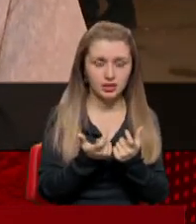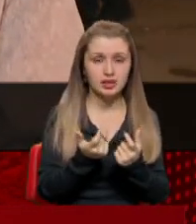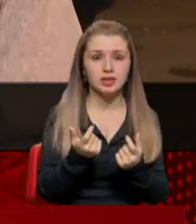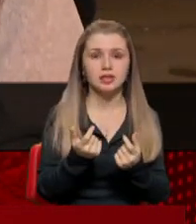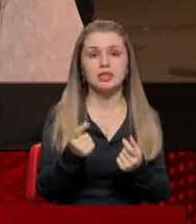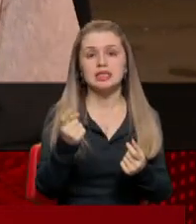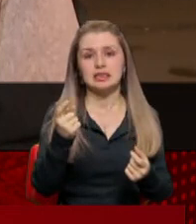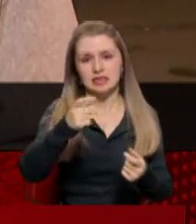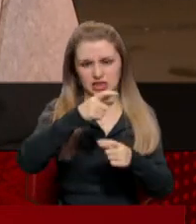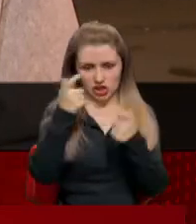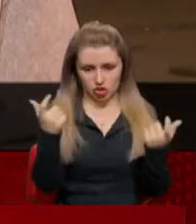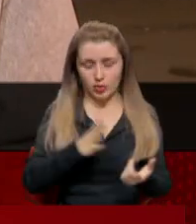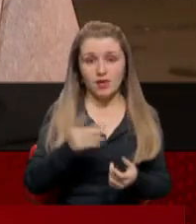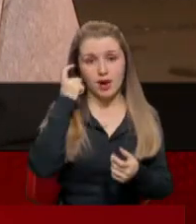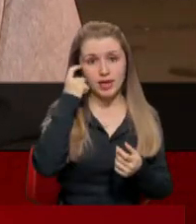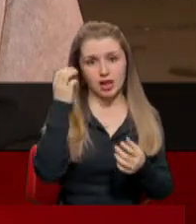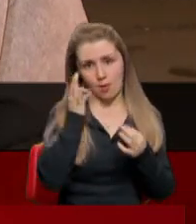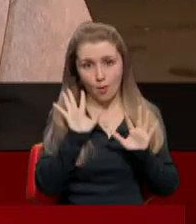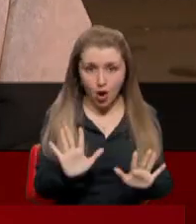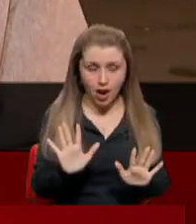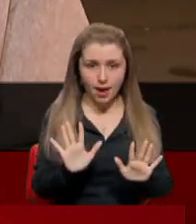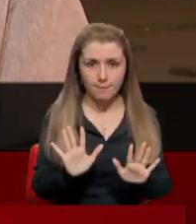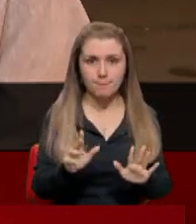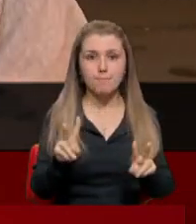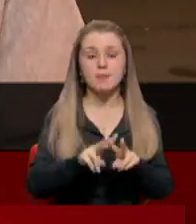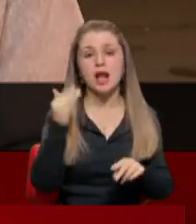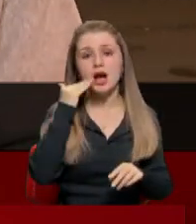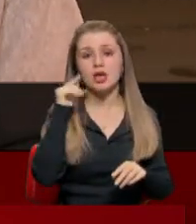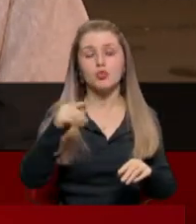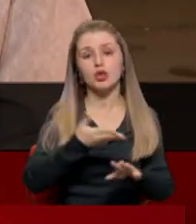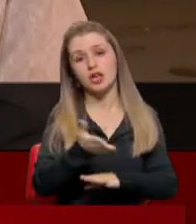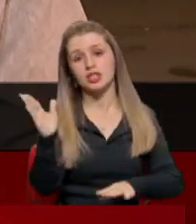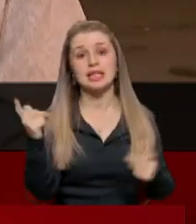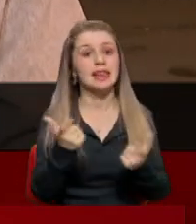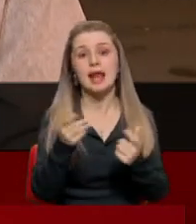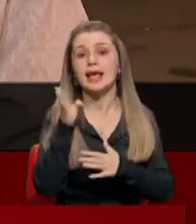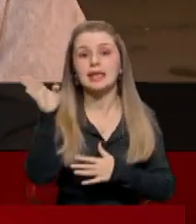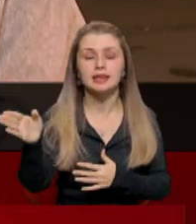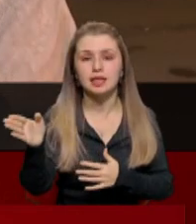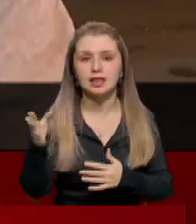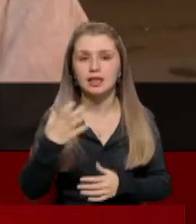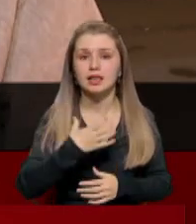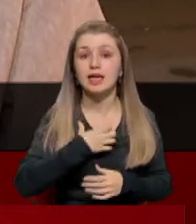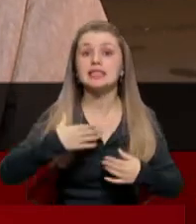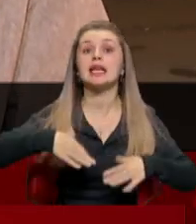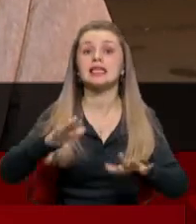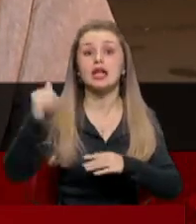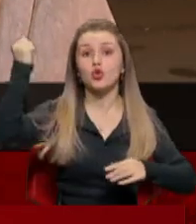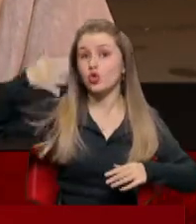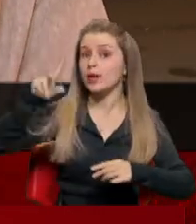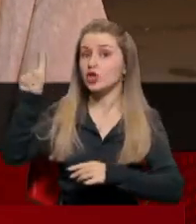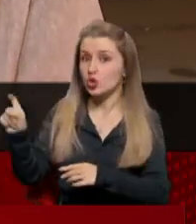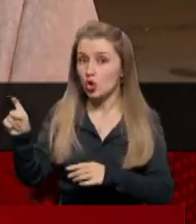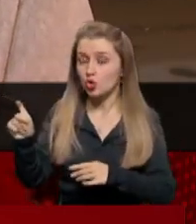sıcak gelişmeler, sıcak bilgiler bu şekilde. Meral Akşener buradan ayrıldı. Nereye gittiğini de kendisine değil ama kurmaylarına